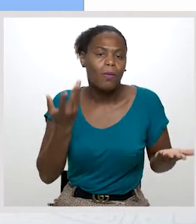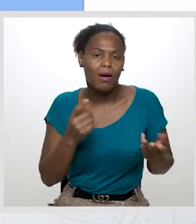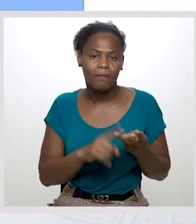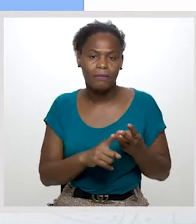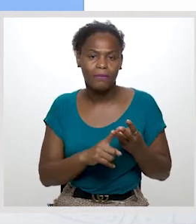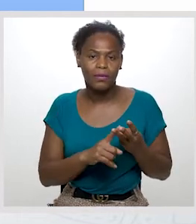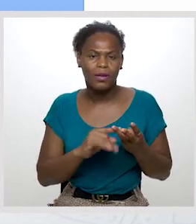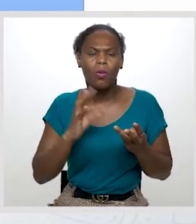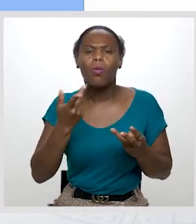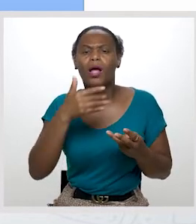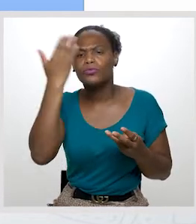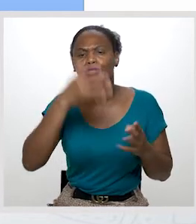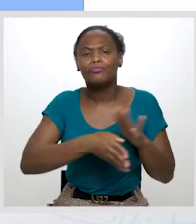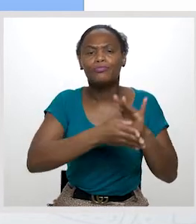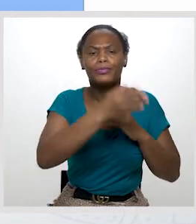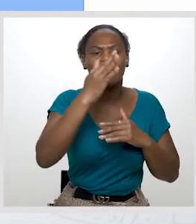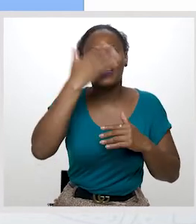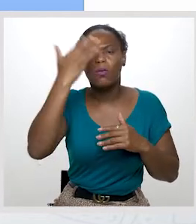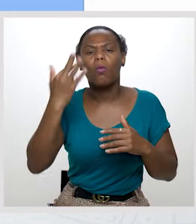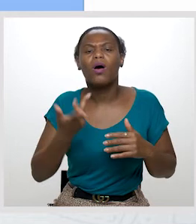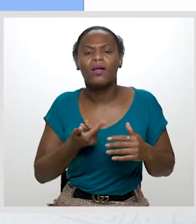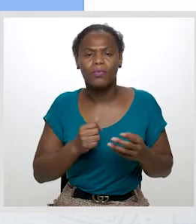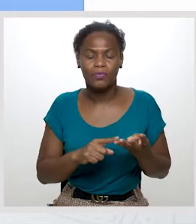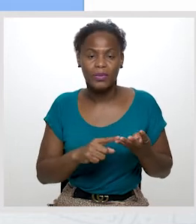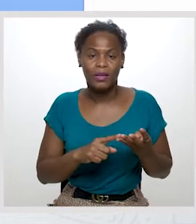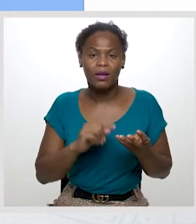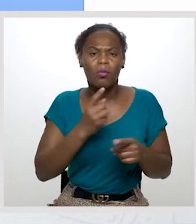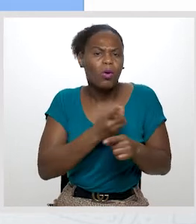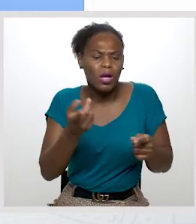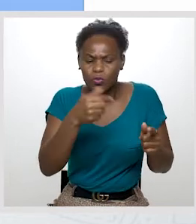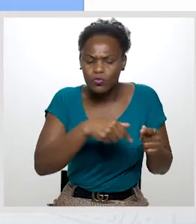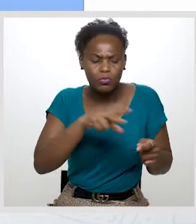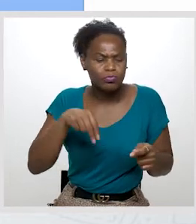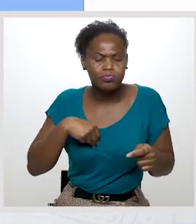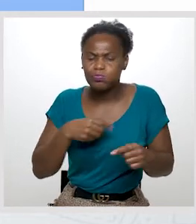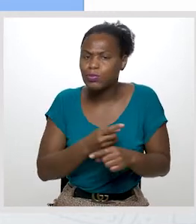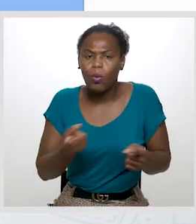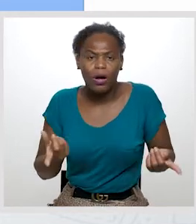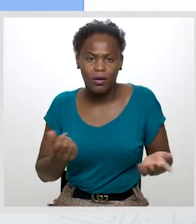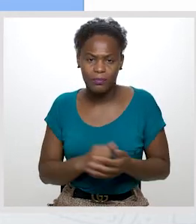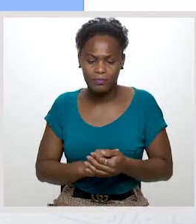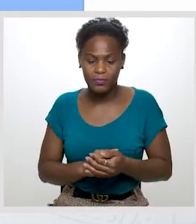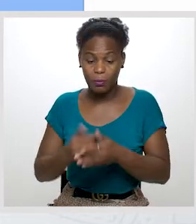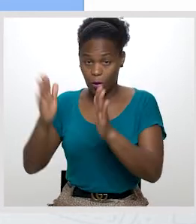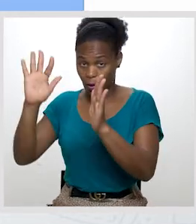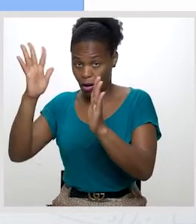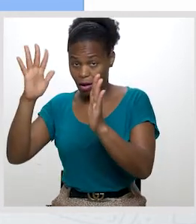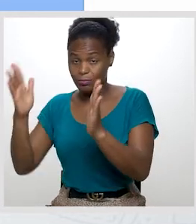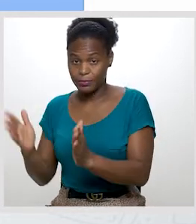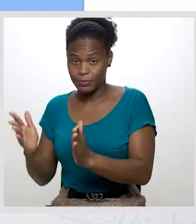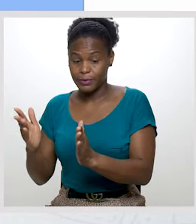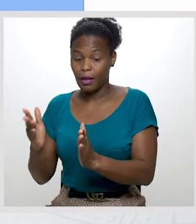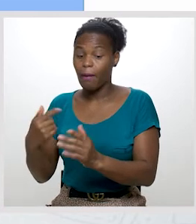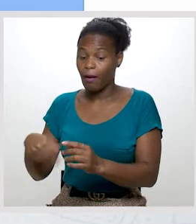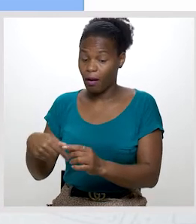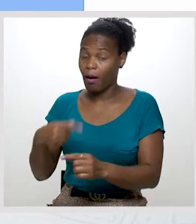pars? Tu pars combien de jours? Après, pourquoi tu ne viens pas avec nous? Et à droite